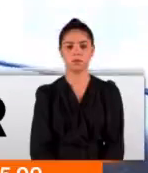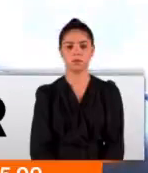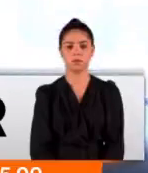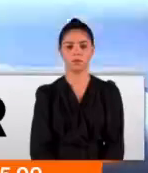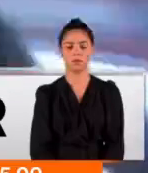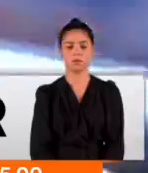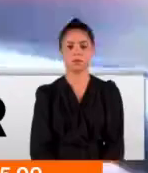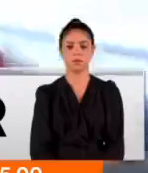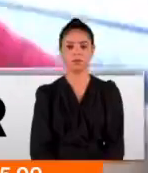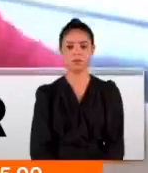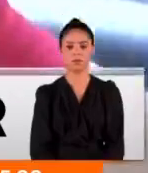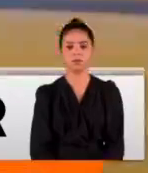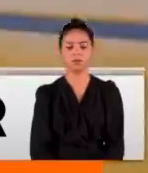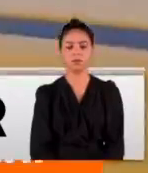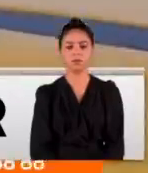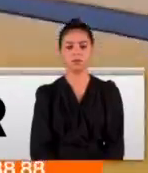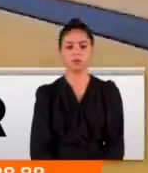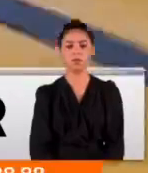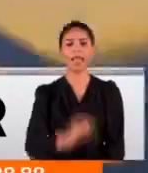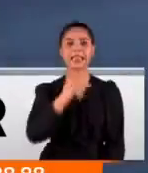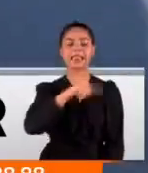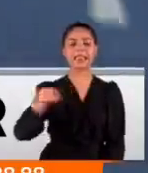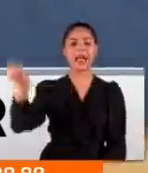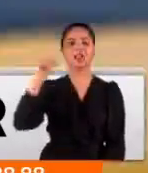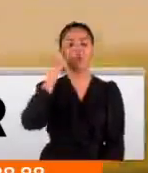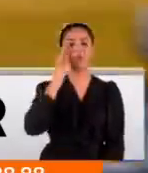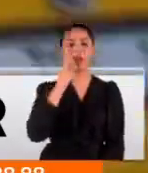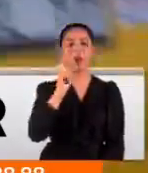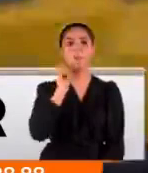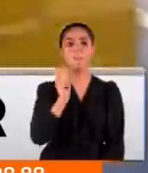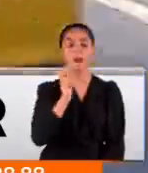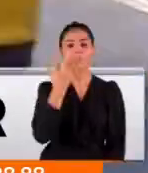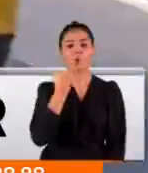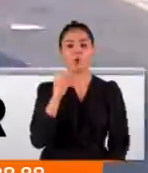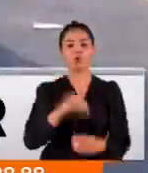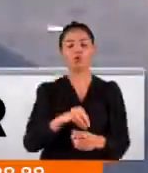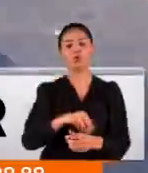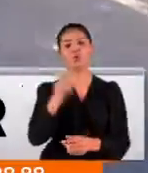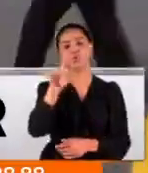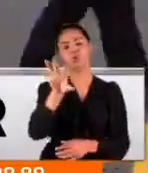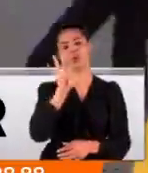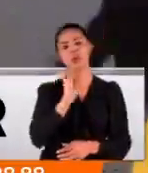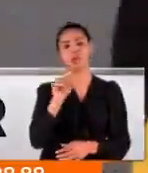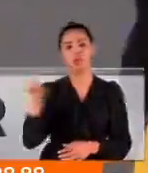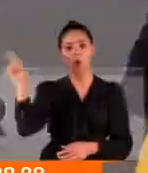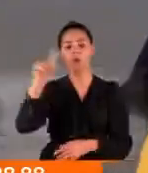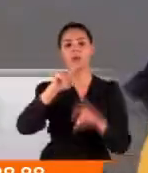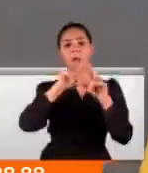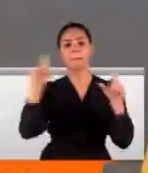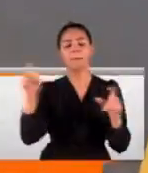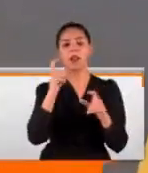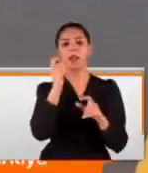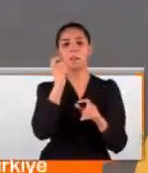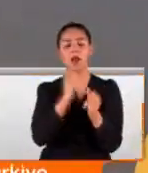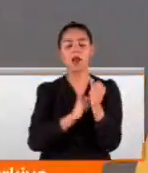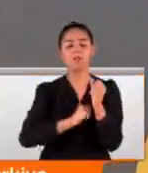navigasyondan yazacaktım. Siz geldiniz. Taksiciler iddialarına göre mecbur kaldıkları için bu yola başvuruyor. Onlar da plaka